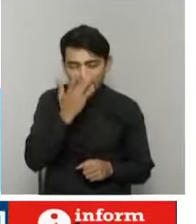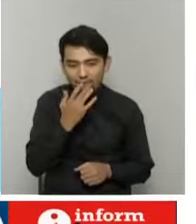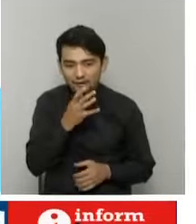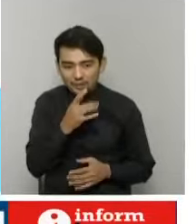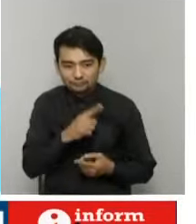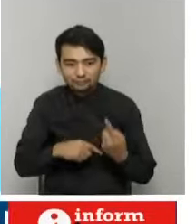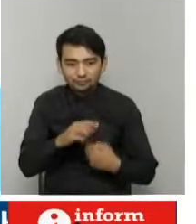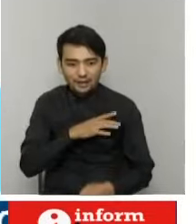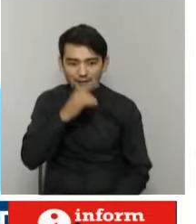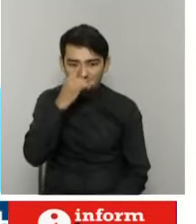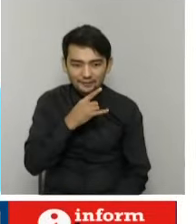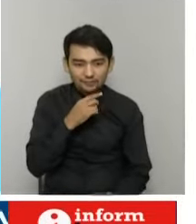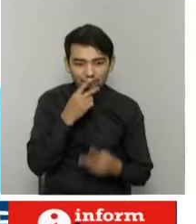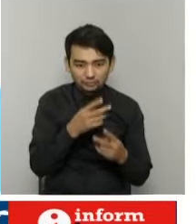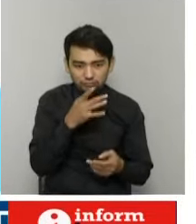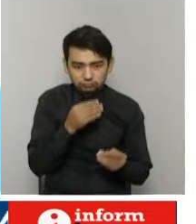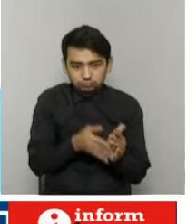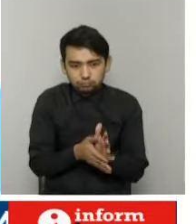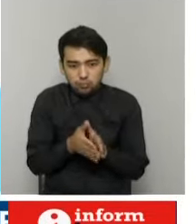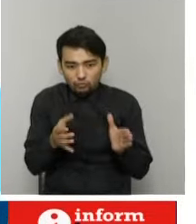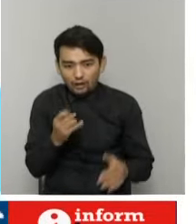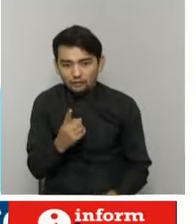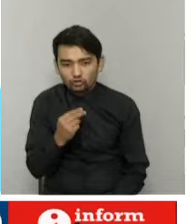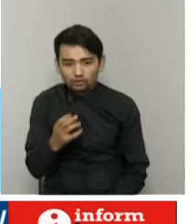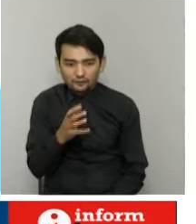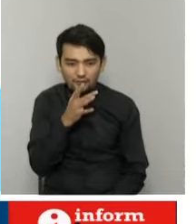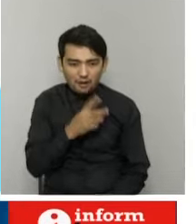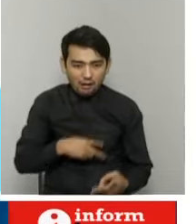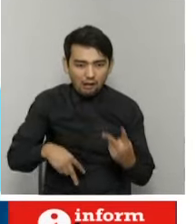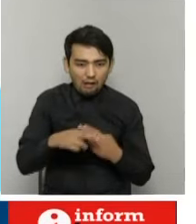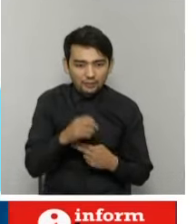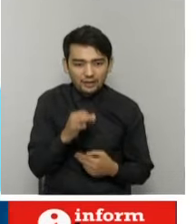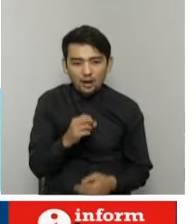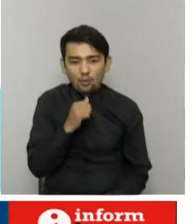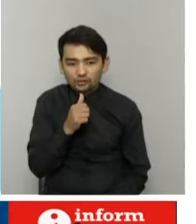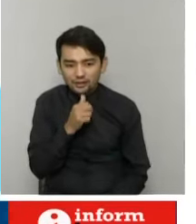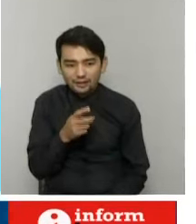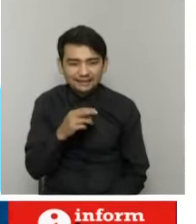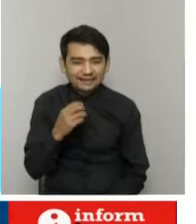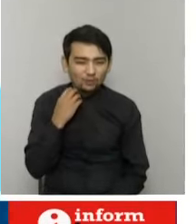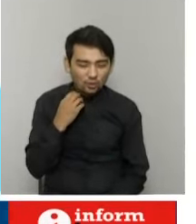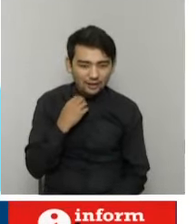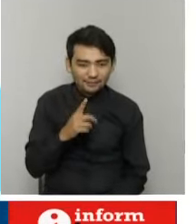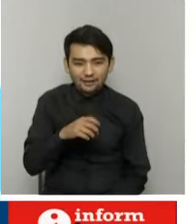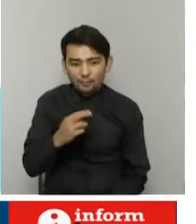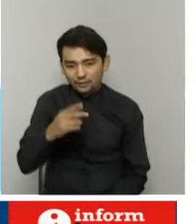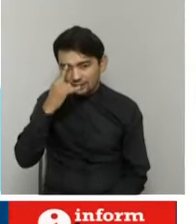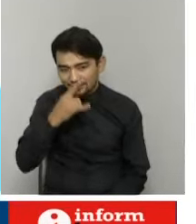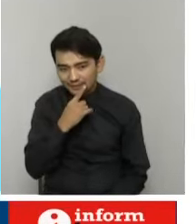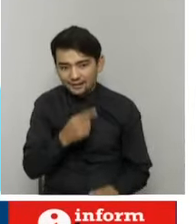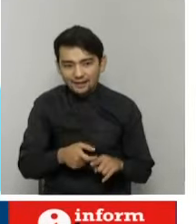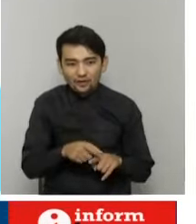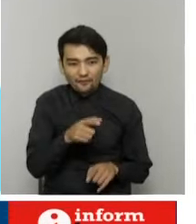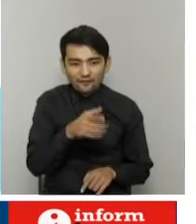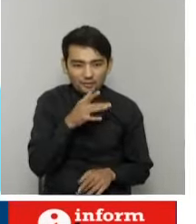В Казахстане же, несмотря на перерасход, действует один часовой пояс. Если для Костанае, Кызылорды и Западного Казахстана этот